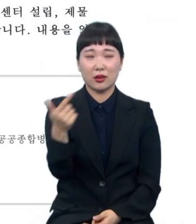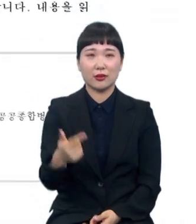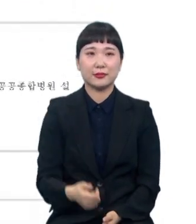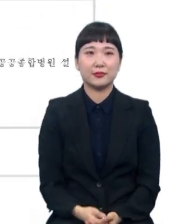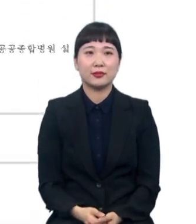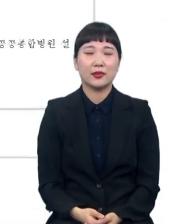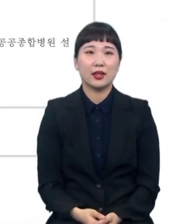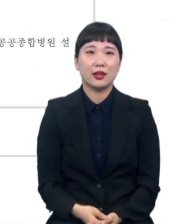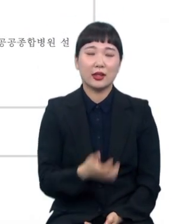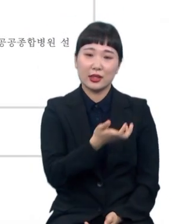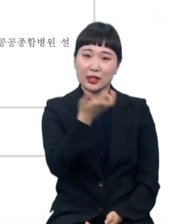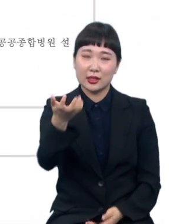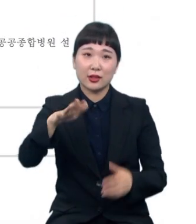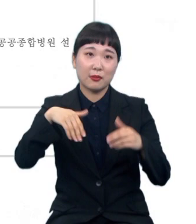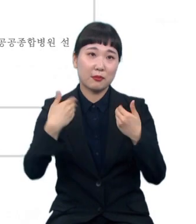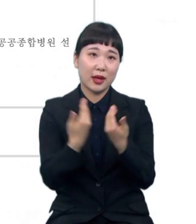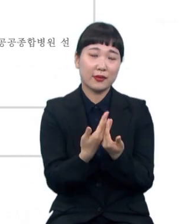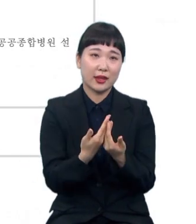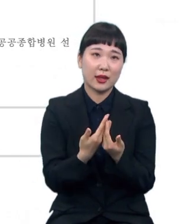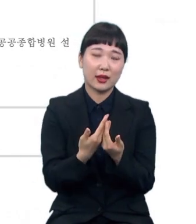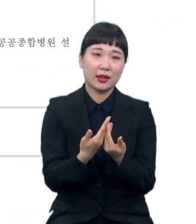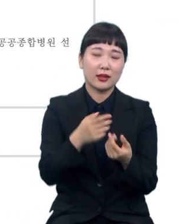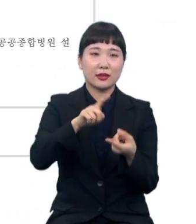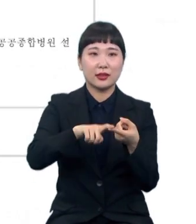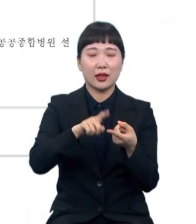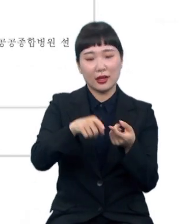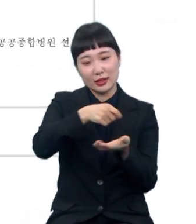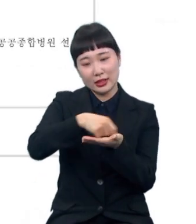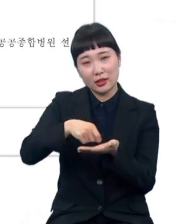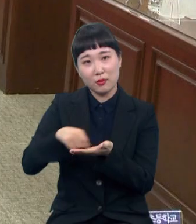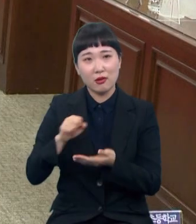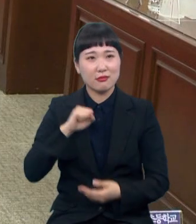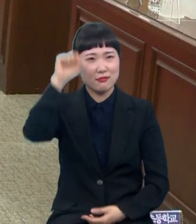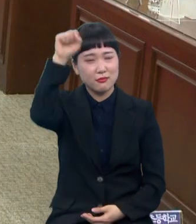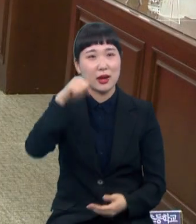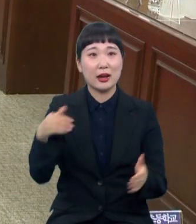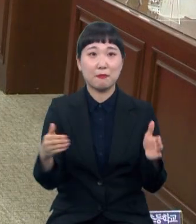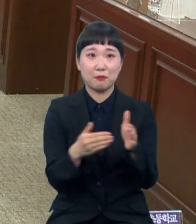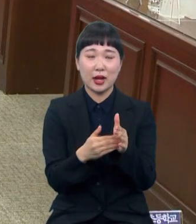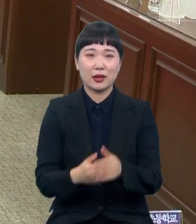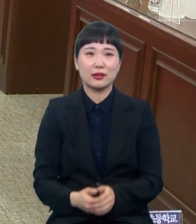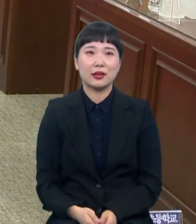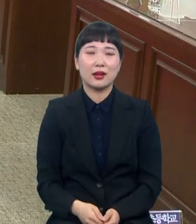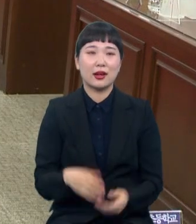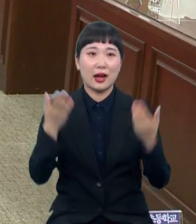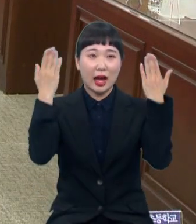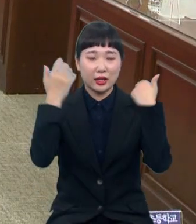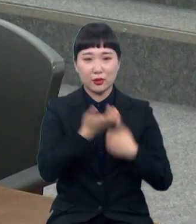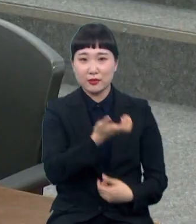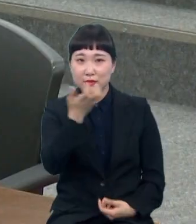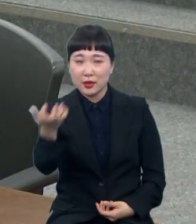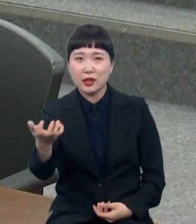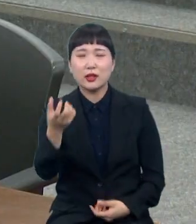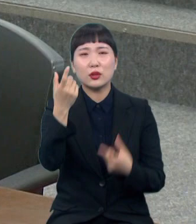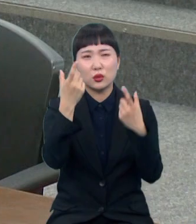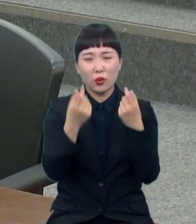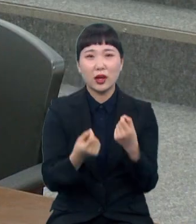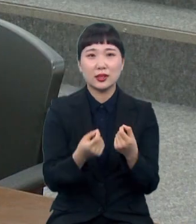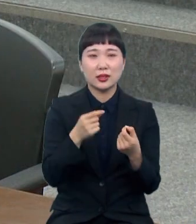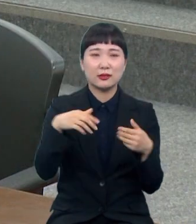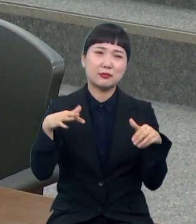재물포고 이전 반대 온라인 주민 서명운동을 펼쳤던 중구는 학교 이전 반대 입장을 거듭 교육청에